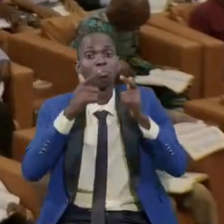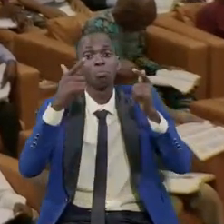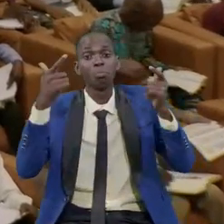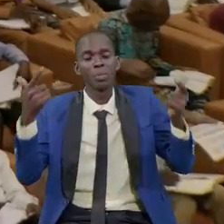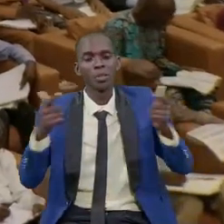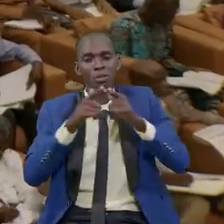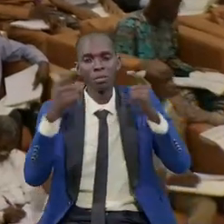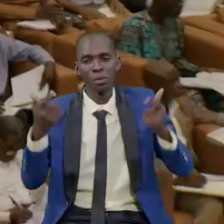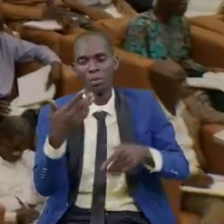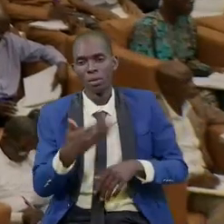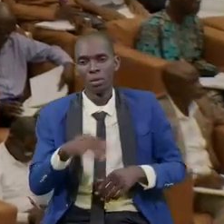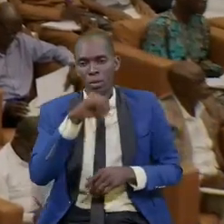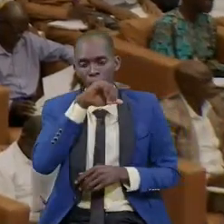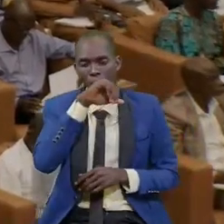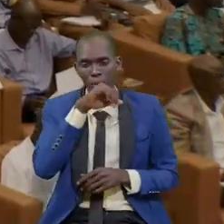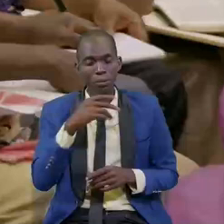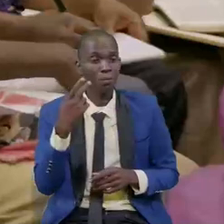les grandes choses.